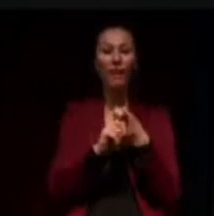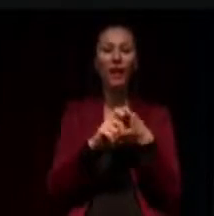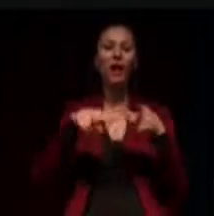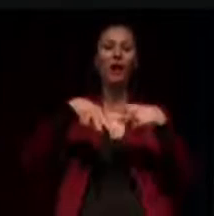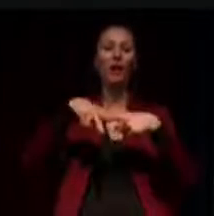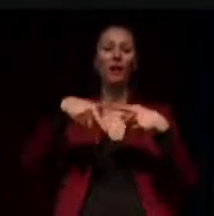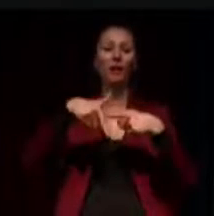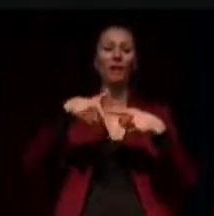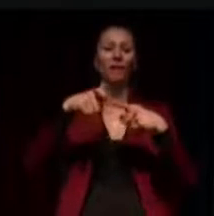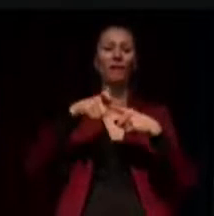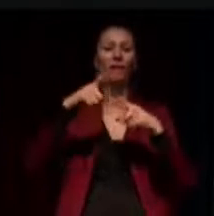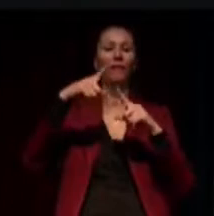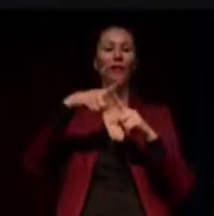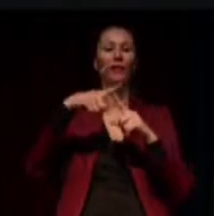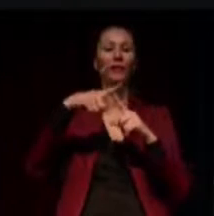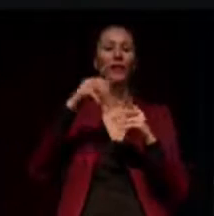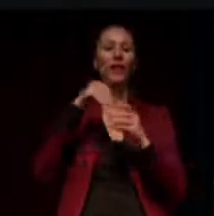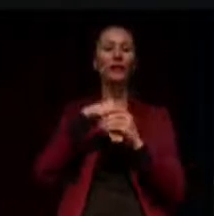afet yönetimi.